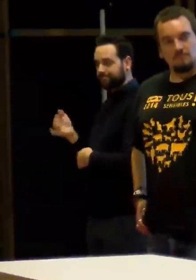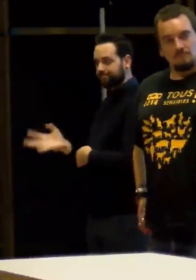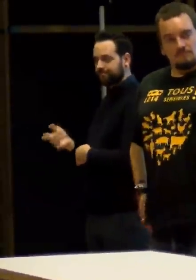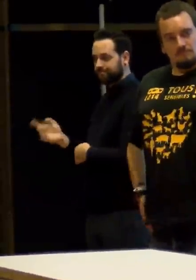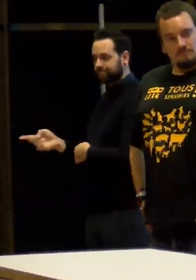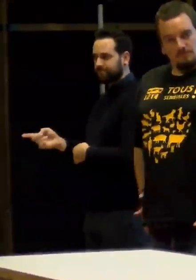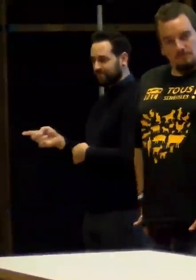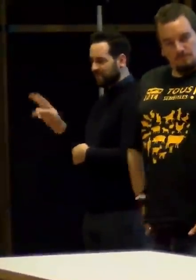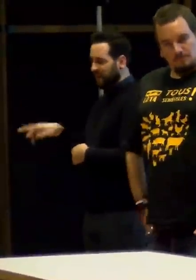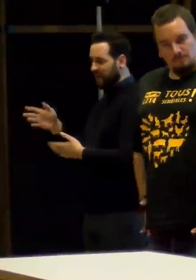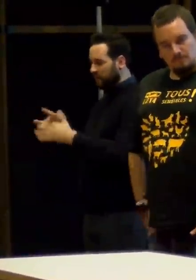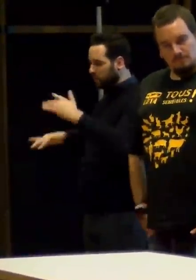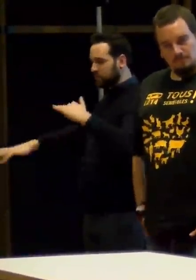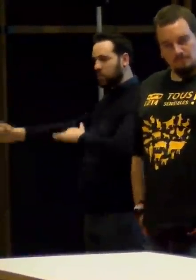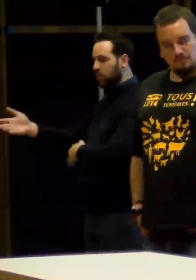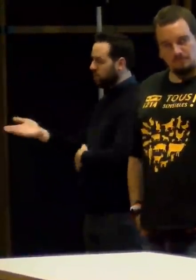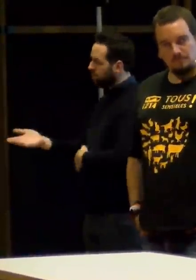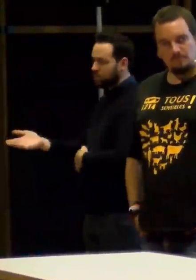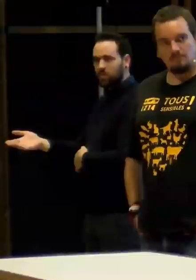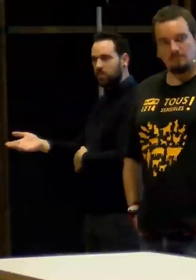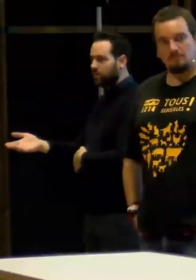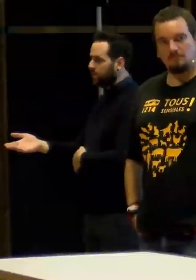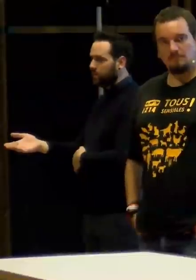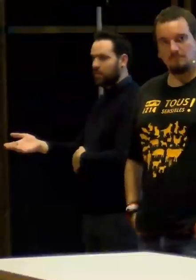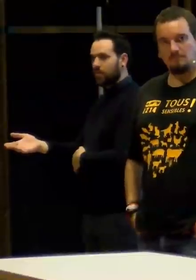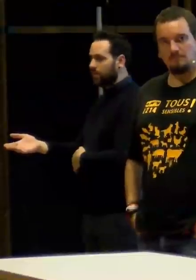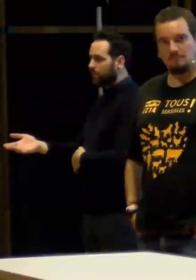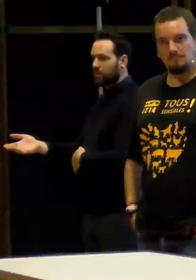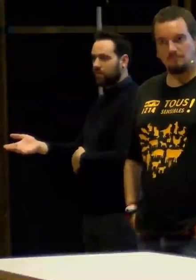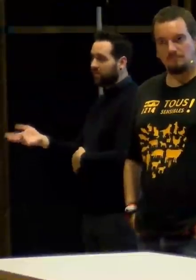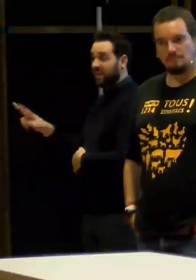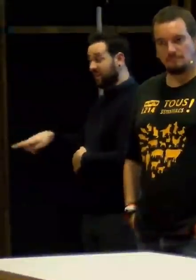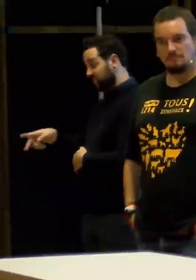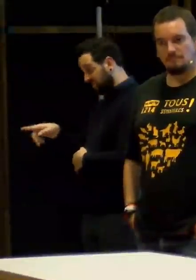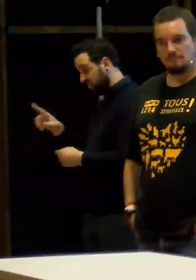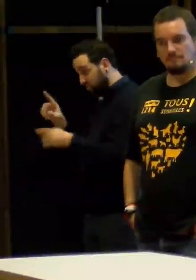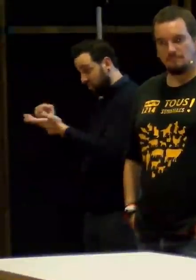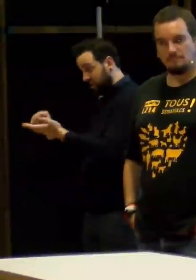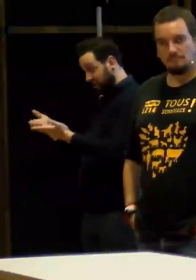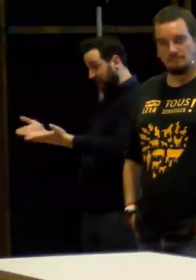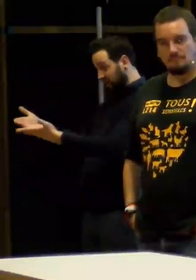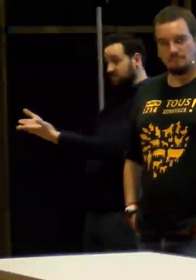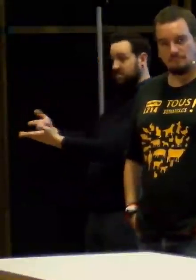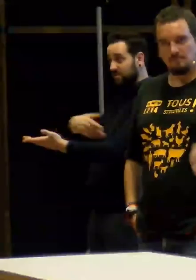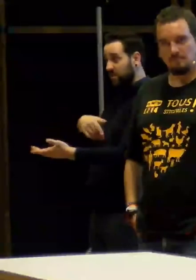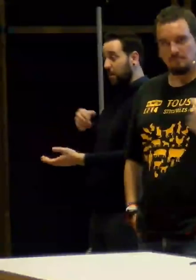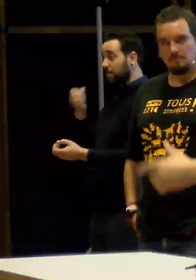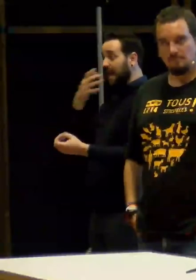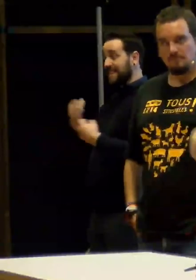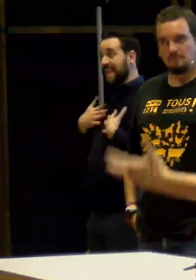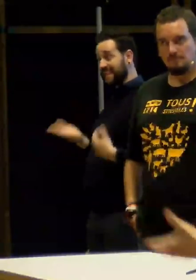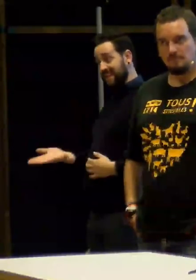dans des conditions où de toute façon on ne peut pas parler de bien-être. Bien-être animal, c'est des mots qu'on